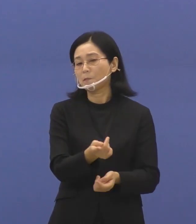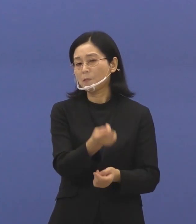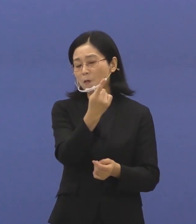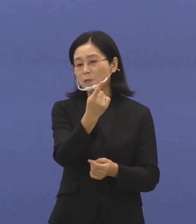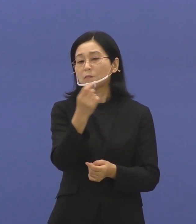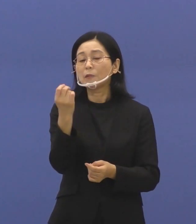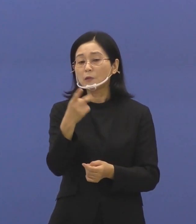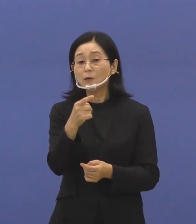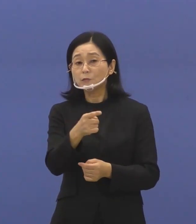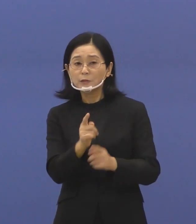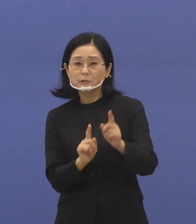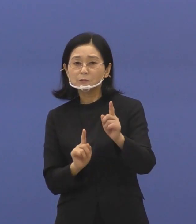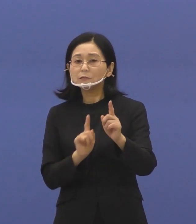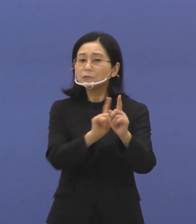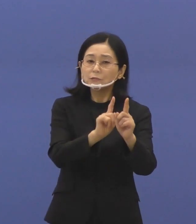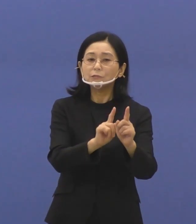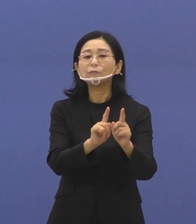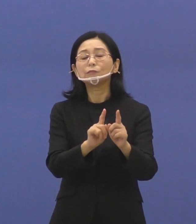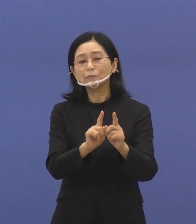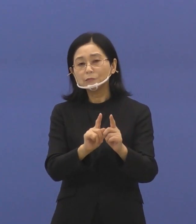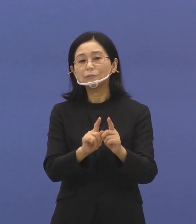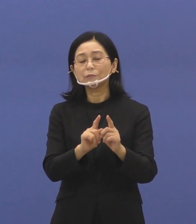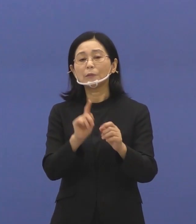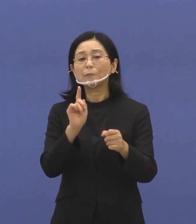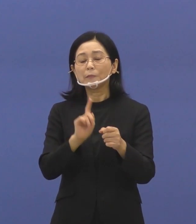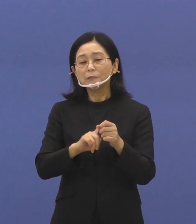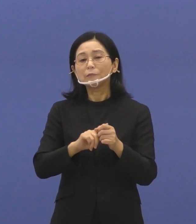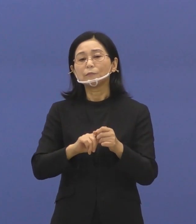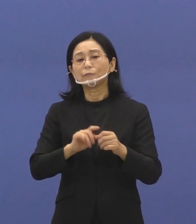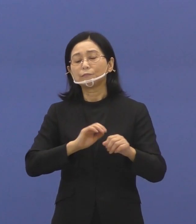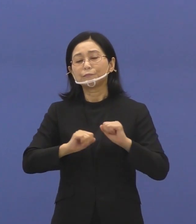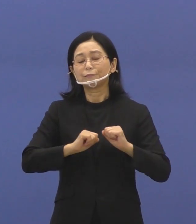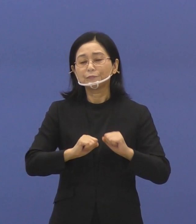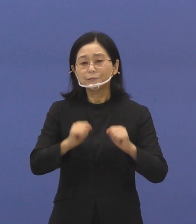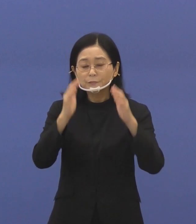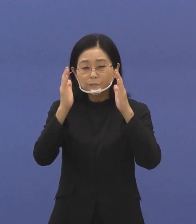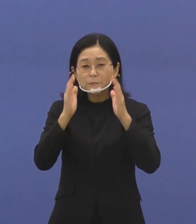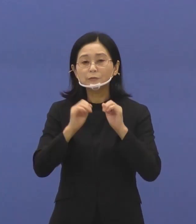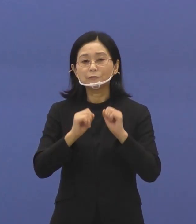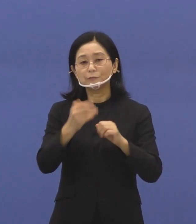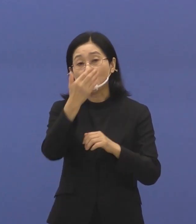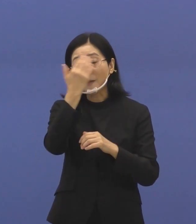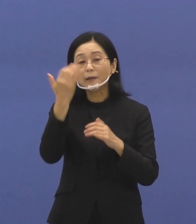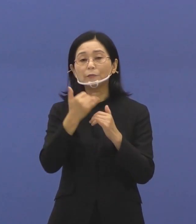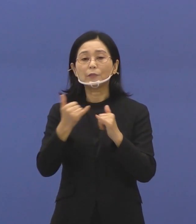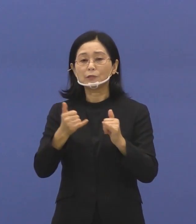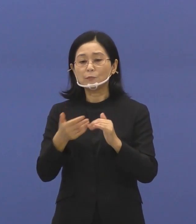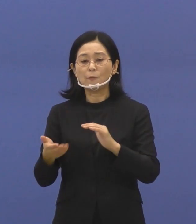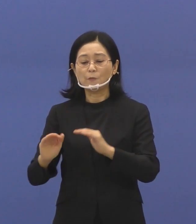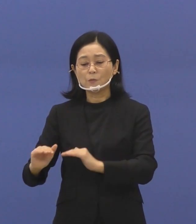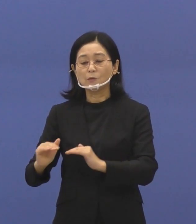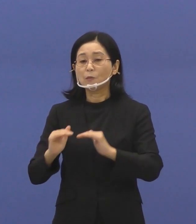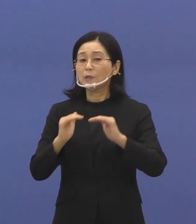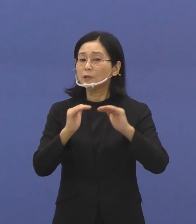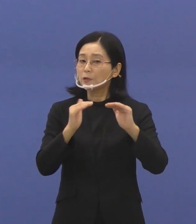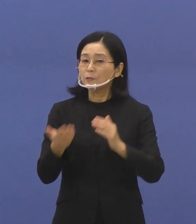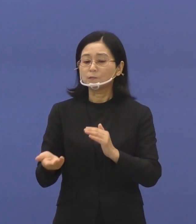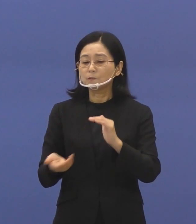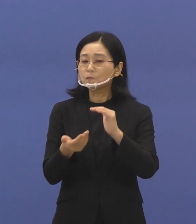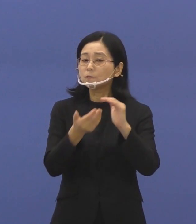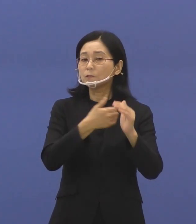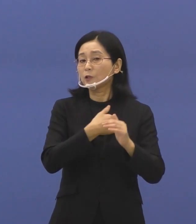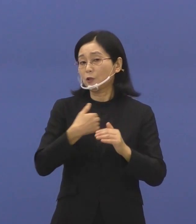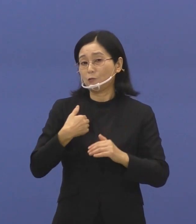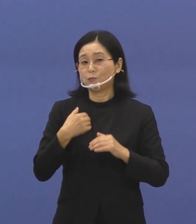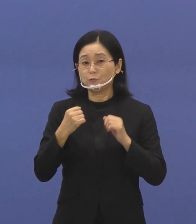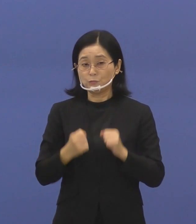この全国的国際的に活躍する、若い人たちもこう育ってきているというところがあると